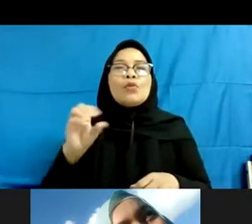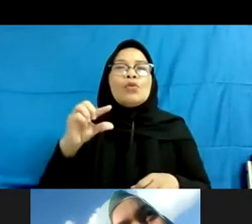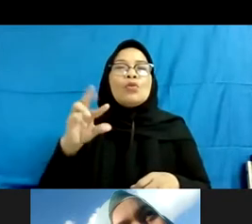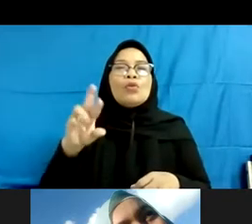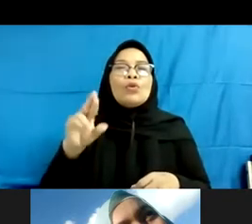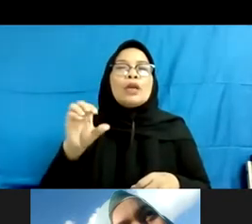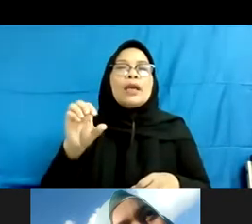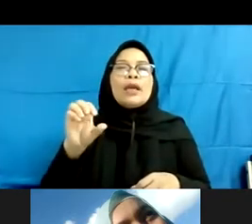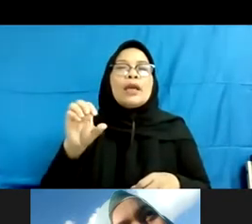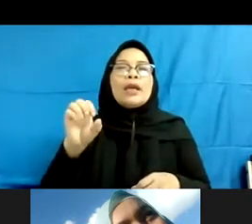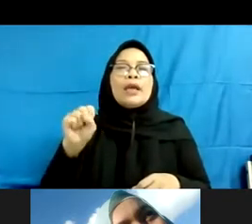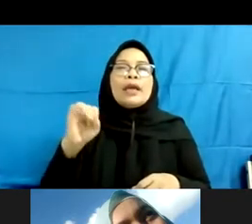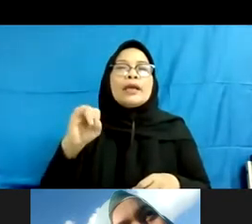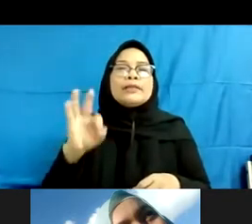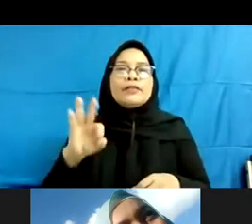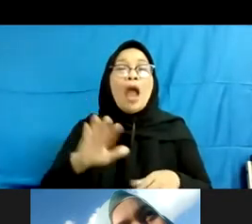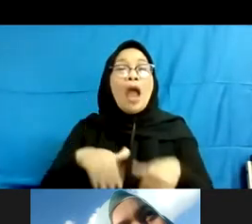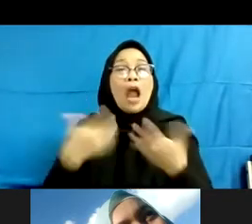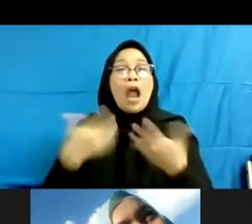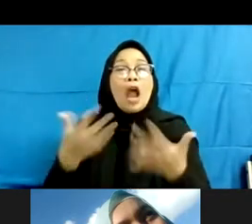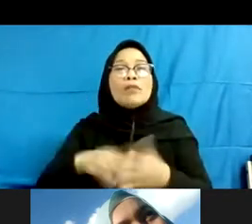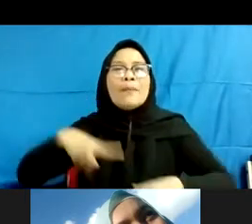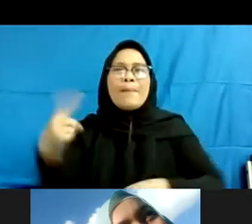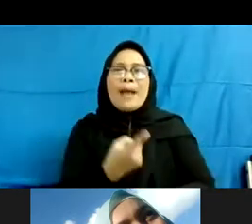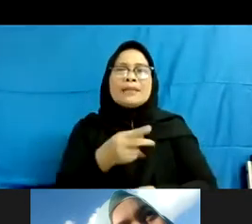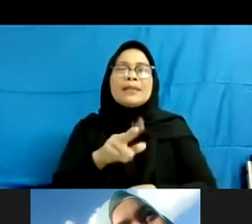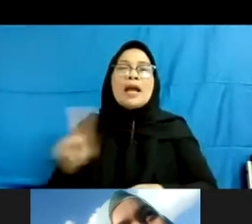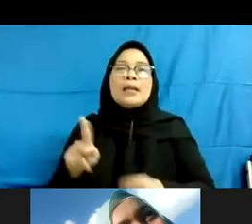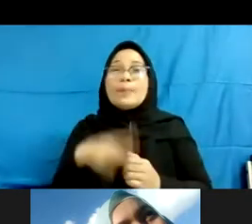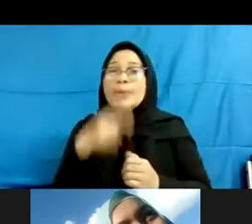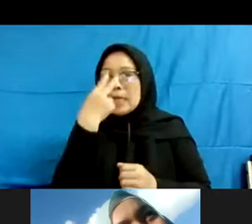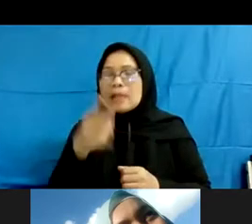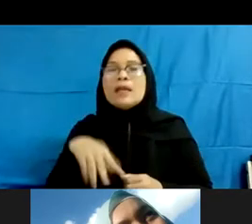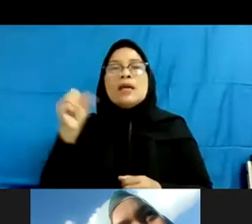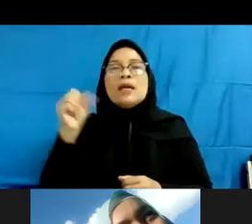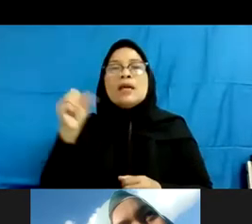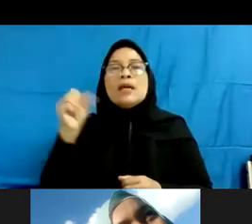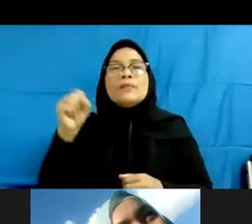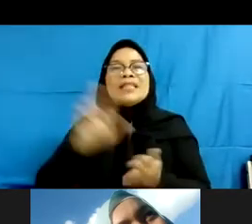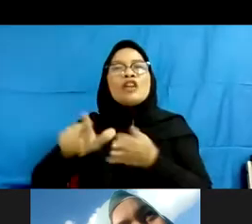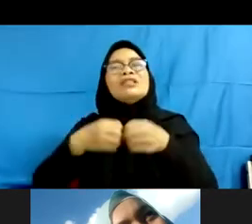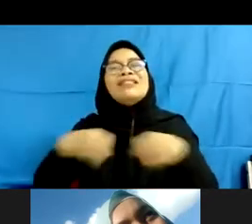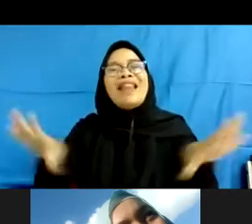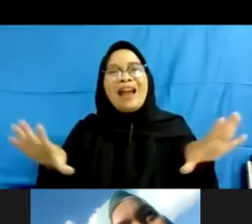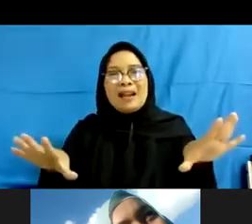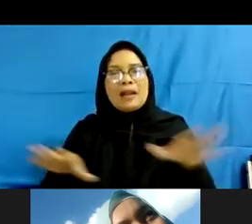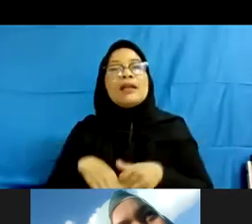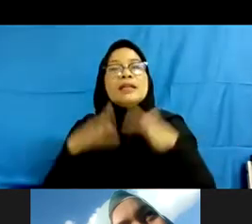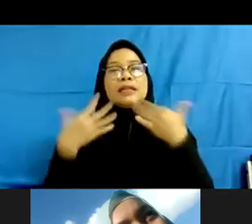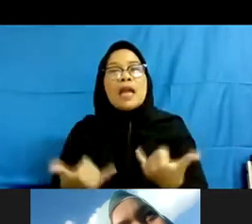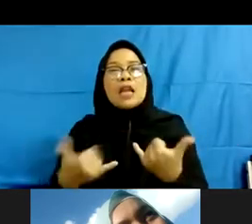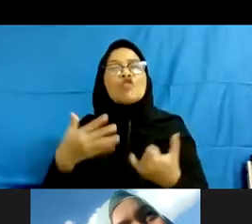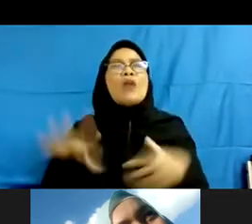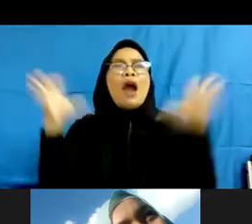ya makin hilang gitu ya, makin menurun. Kalau kayak sekarang kondisinya udah sekarang sedang blank gitu kan. Nah